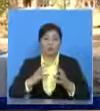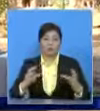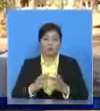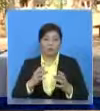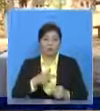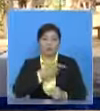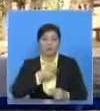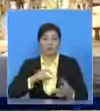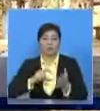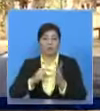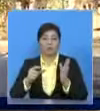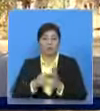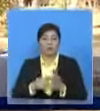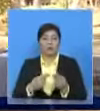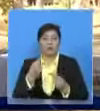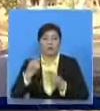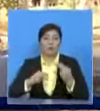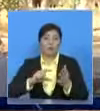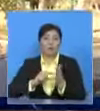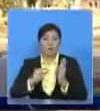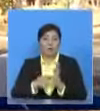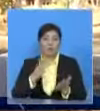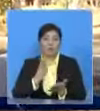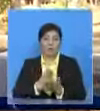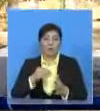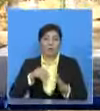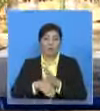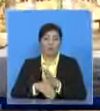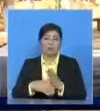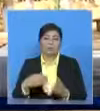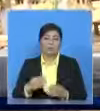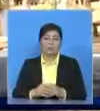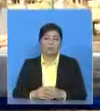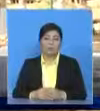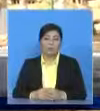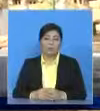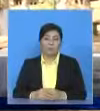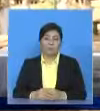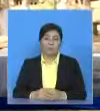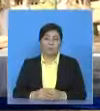жаттықтырушылар бөлмесімен үлкен ойын залына қамтылған. Ішінде енді жергілікті жерге байланысты